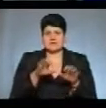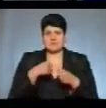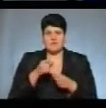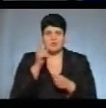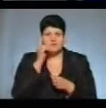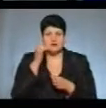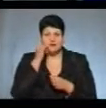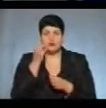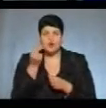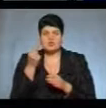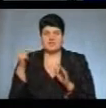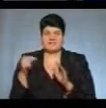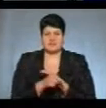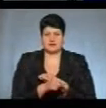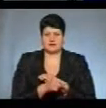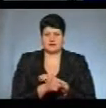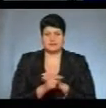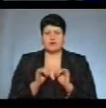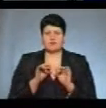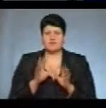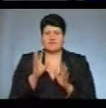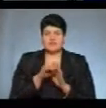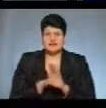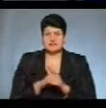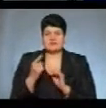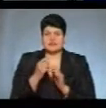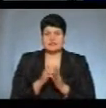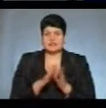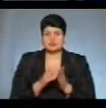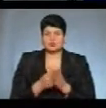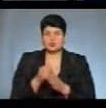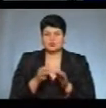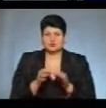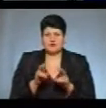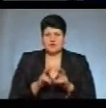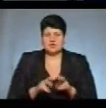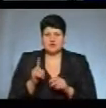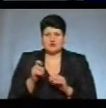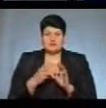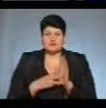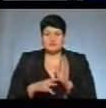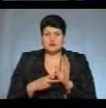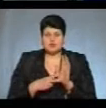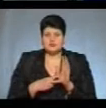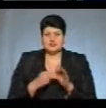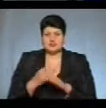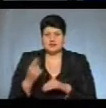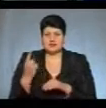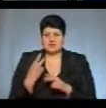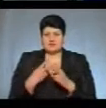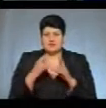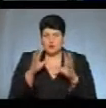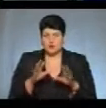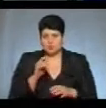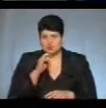мобільний телефон, гроші і втік. Подія внесена до єдиного реєстру досудових розслідувань за статтею 187, частина 1 Кримінального кодексу